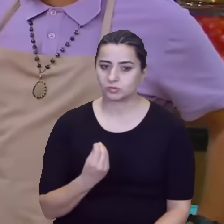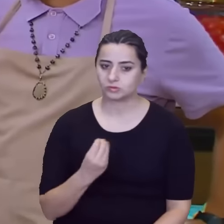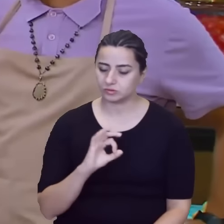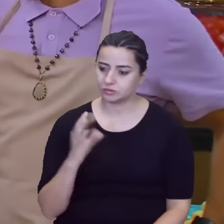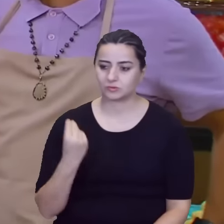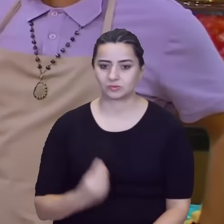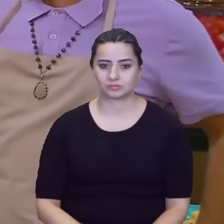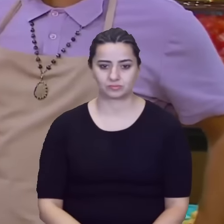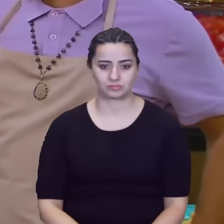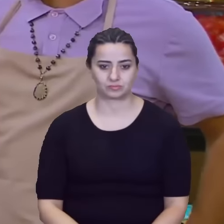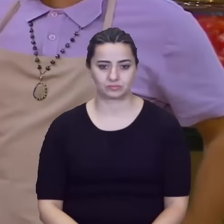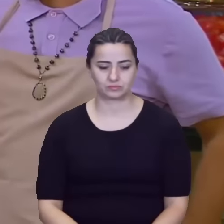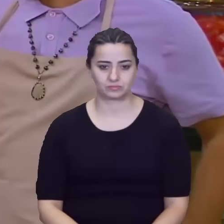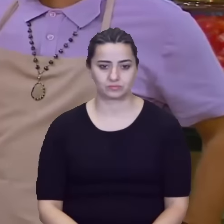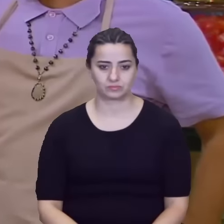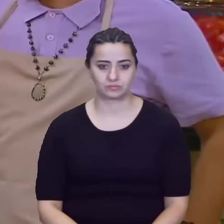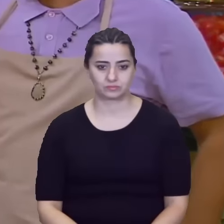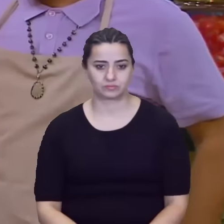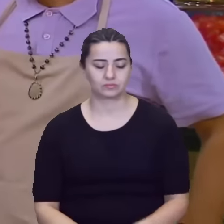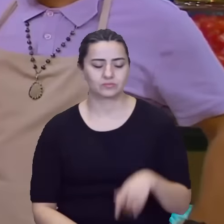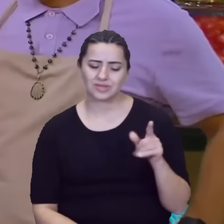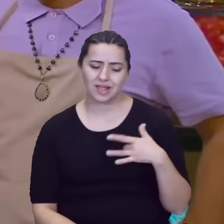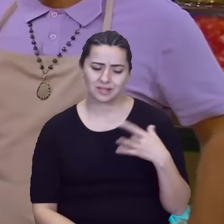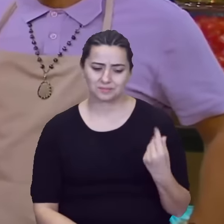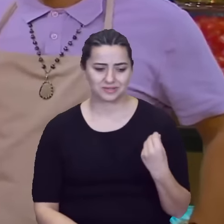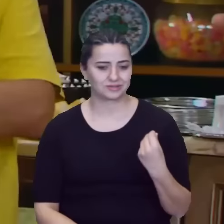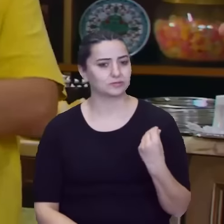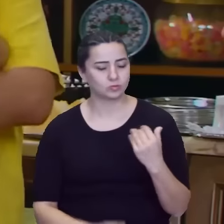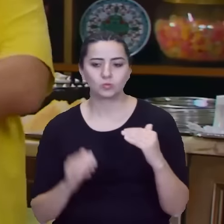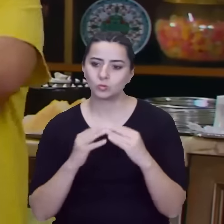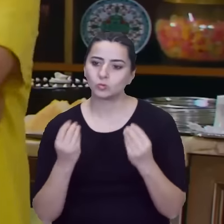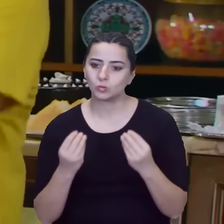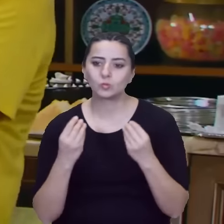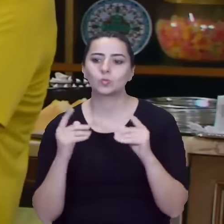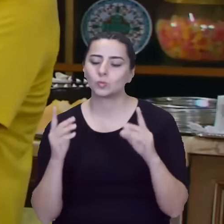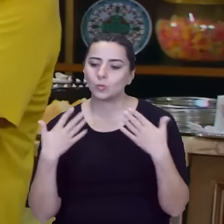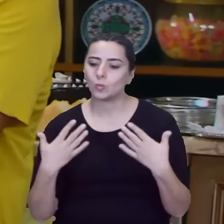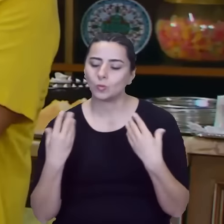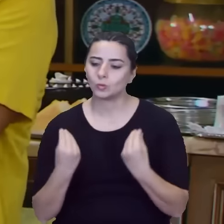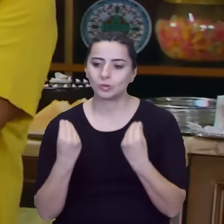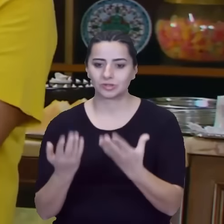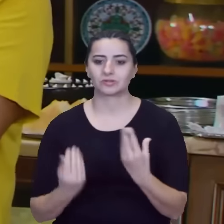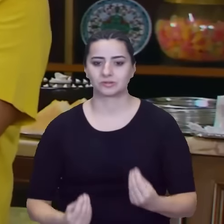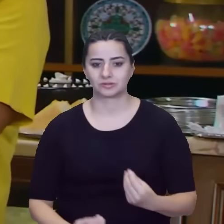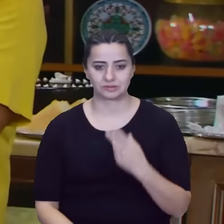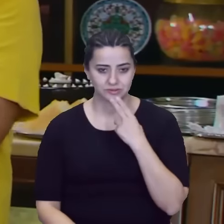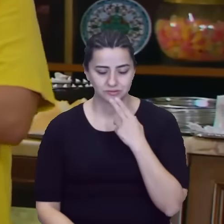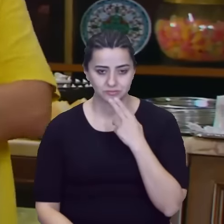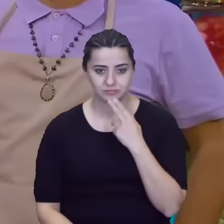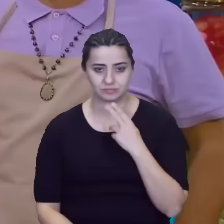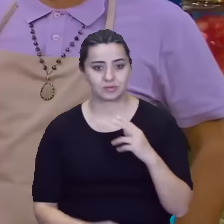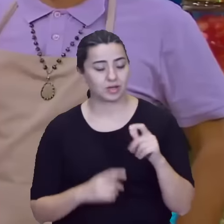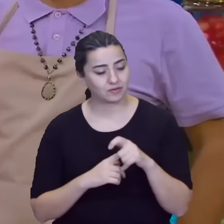Helal. Ya. Acayip şeydir, hassastı. Yakışmış. Güle güle kullan kızım. Yeminle yakışmış.